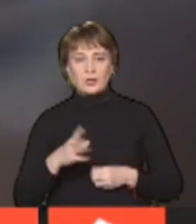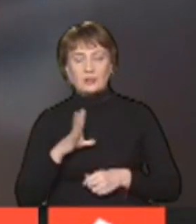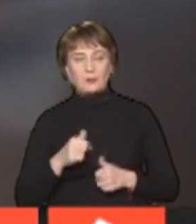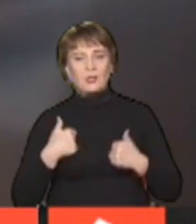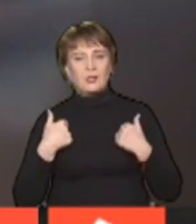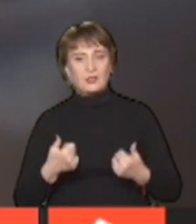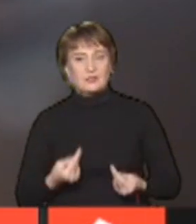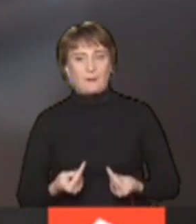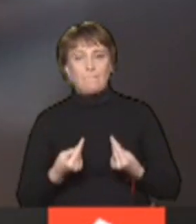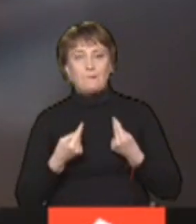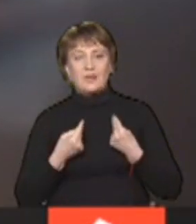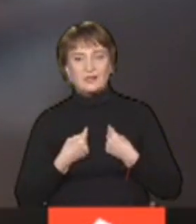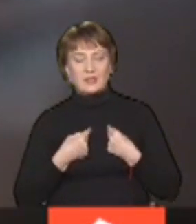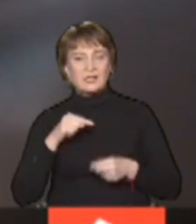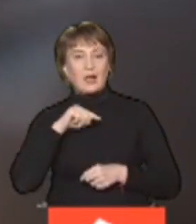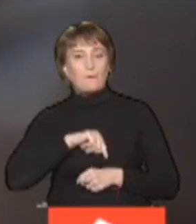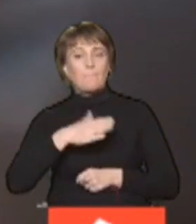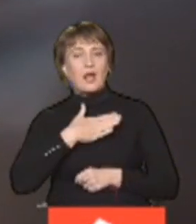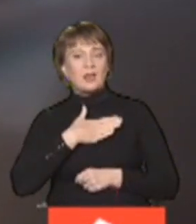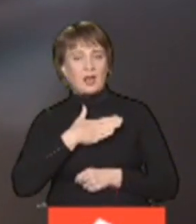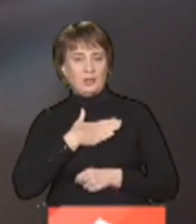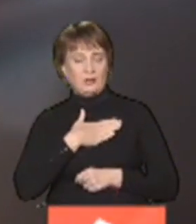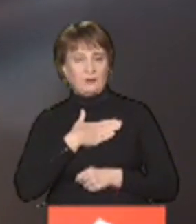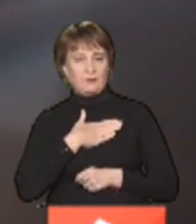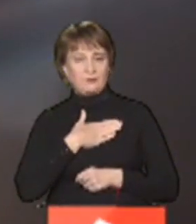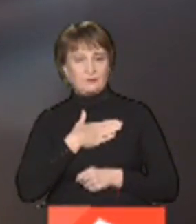гарним піднесенням морального духу для усіх.